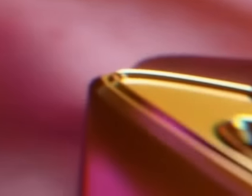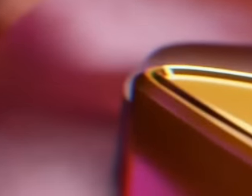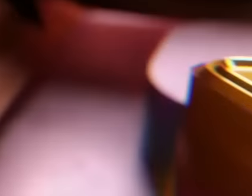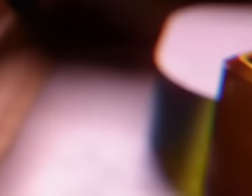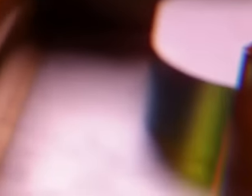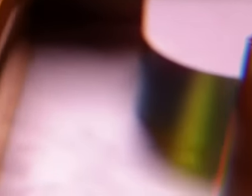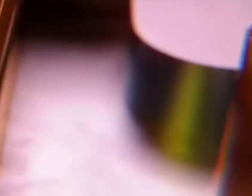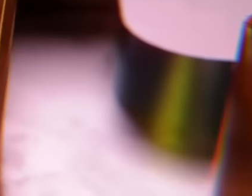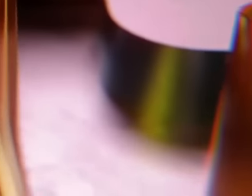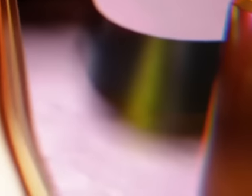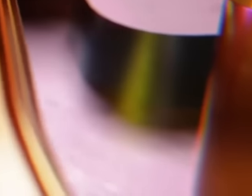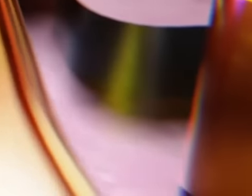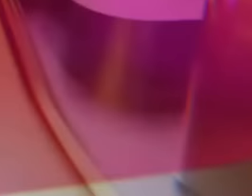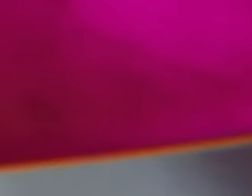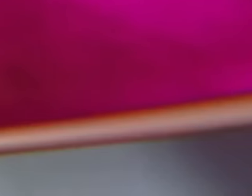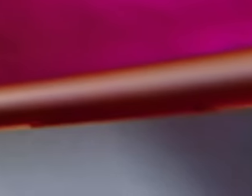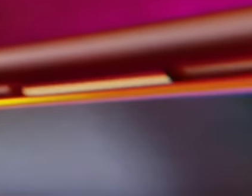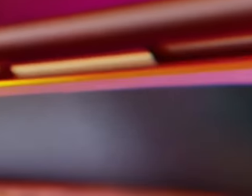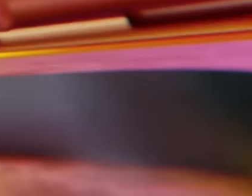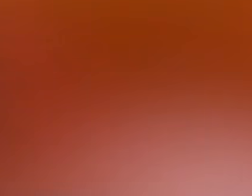رب